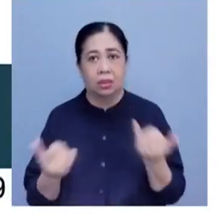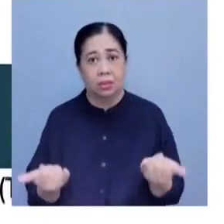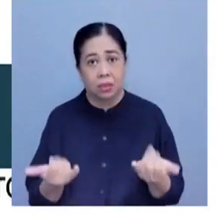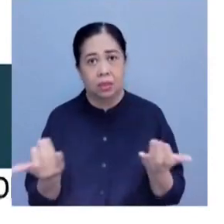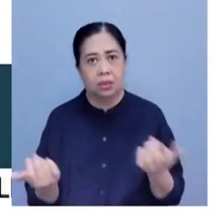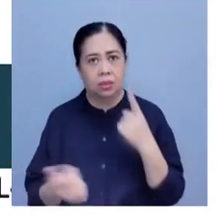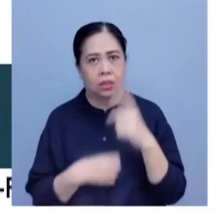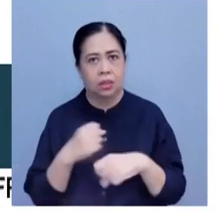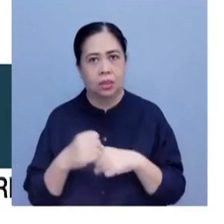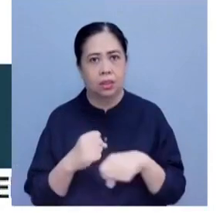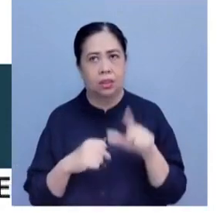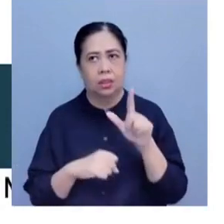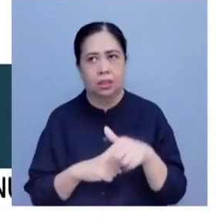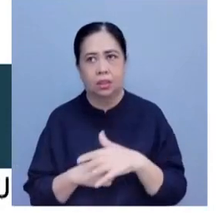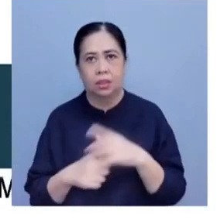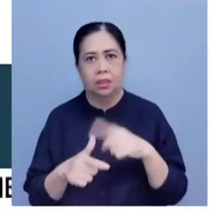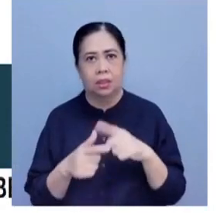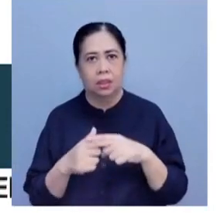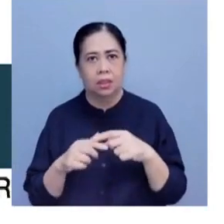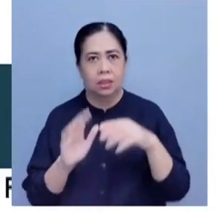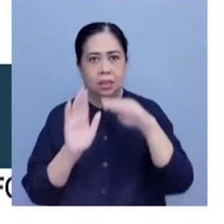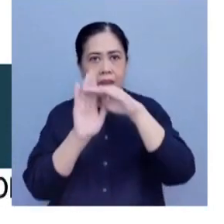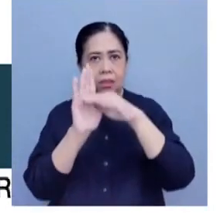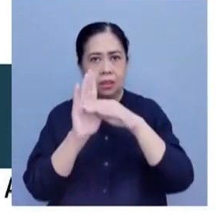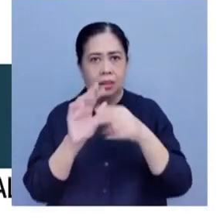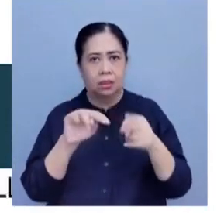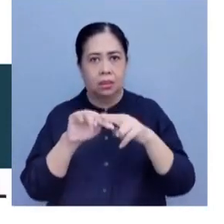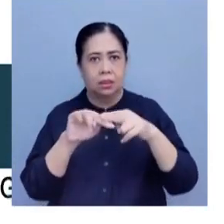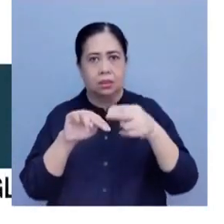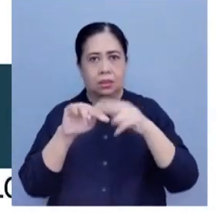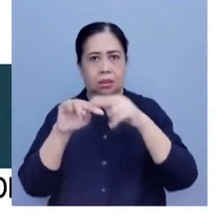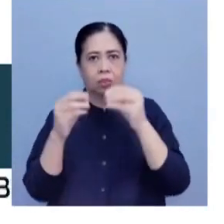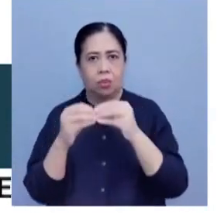1 year later, and the list is growing, Roy.